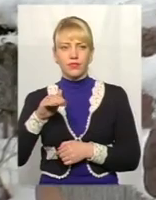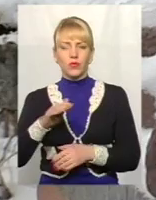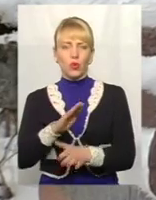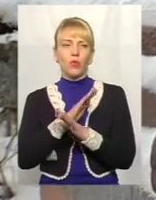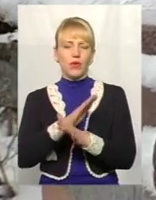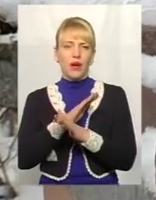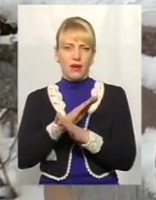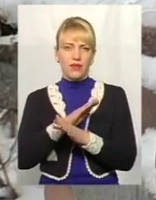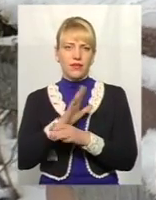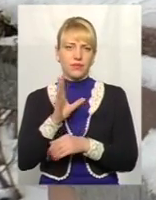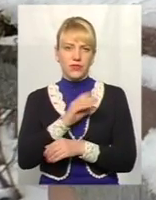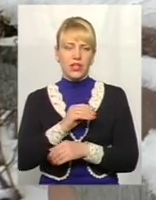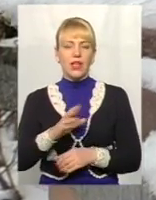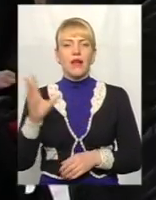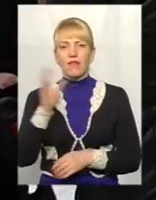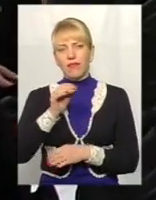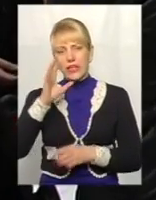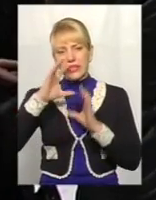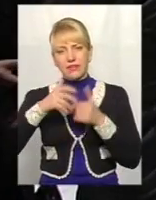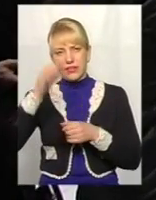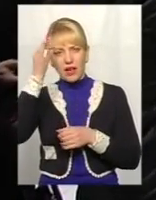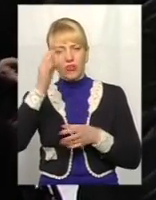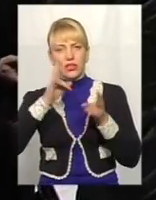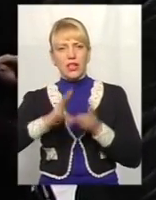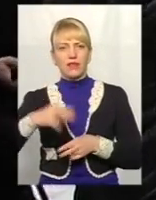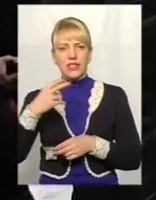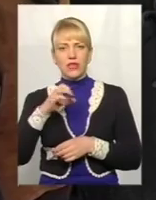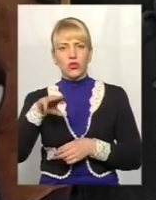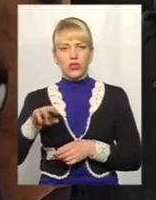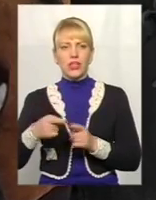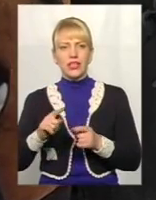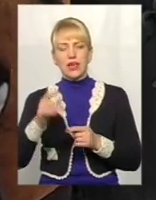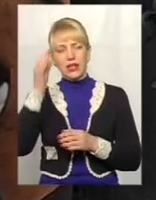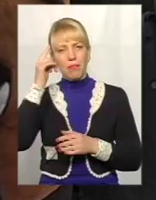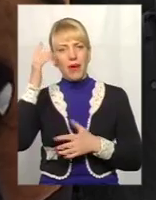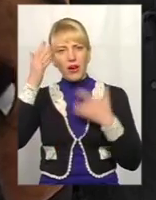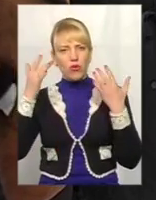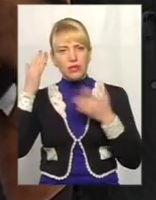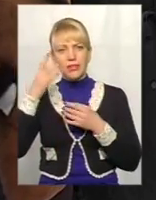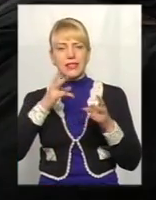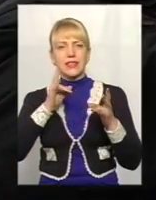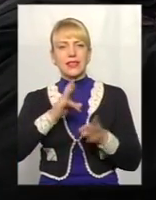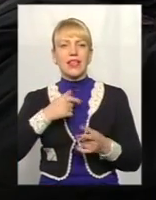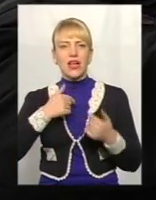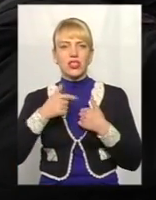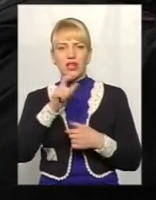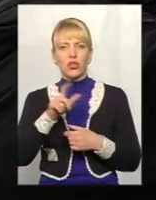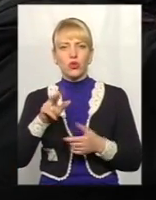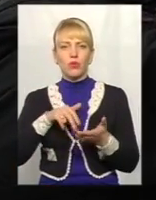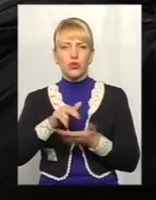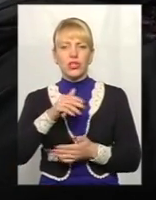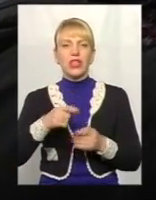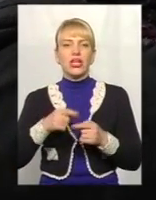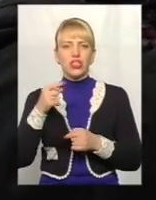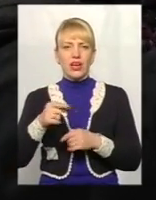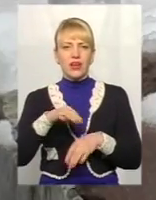Умирали. Сьогодні весь світ згадує трагедію ХХ століття та переосмислює страждання людей, котрі прийшли через концтабори